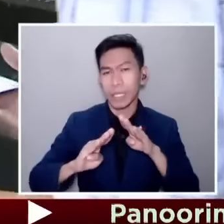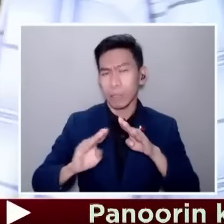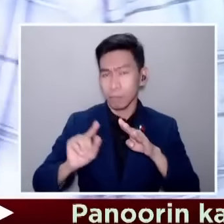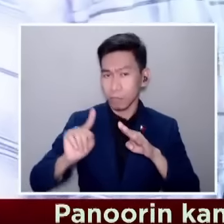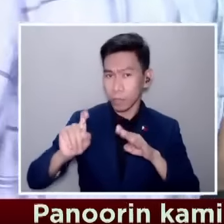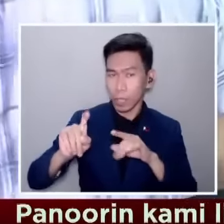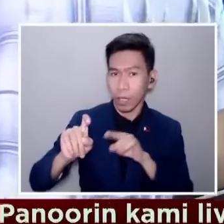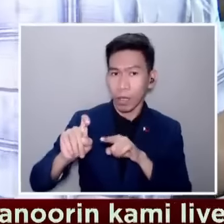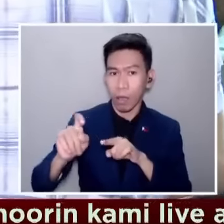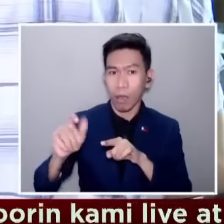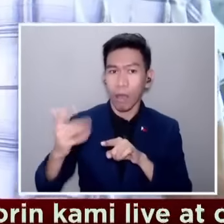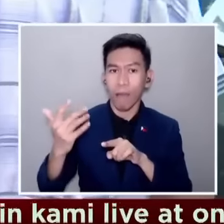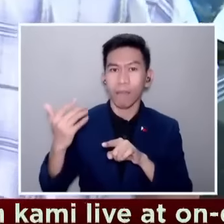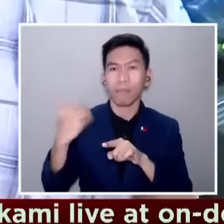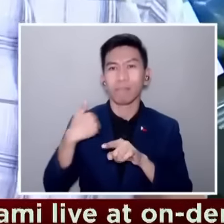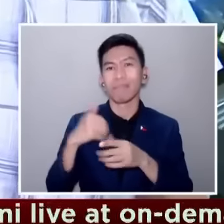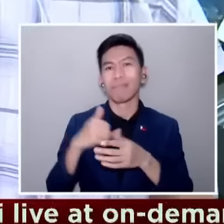at umuwi na lang?